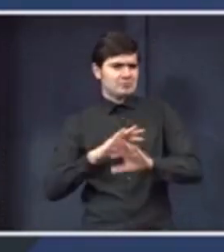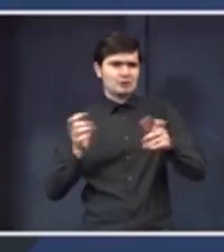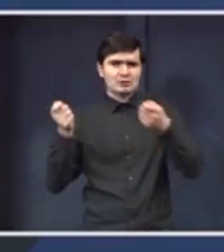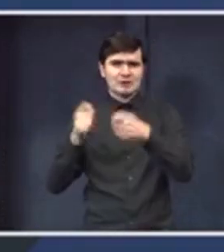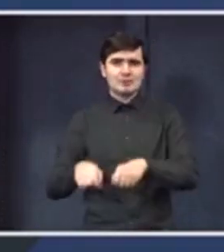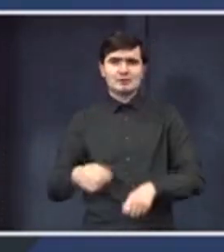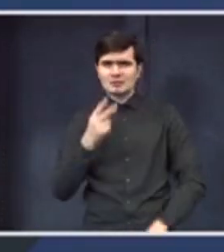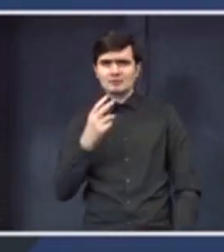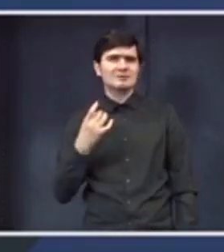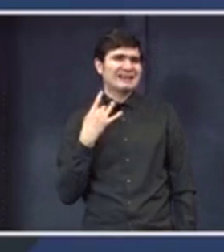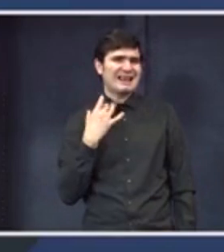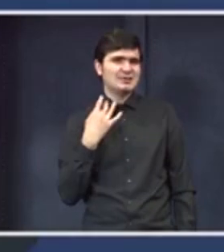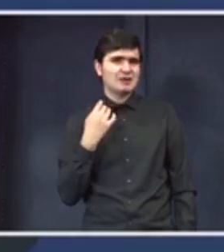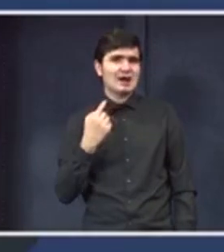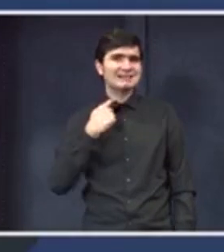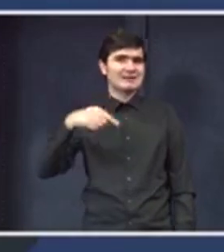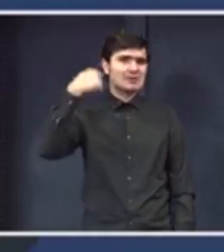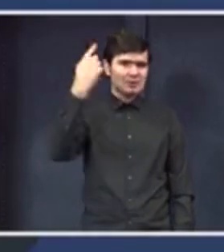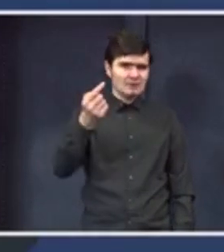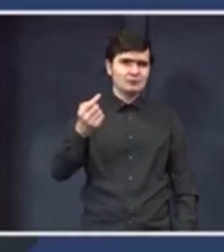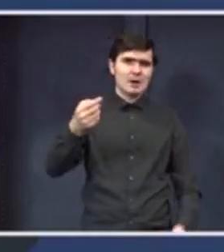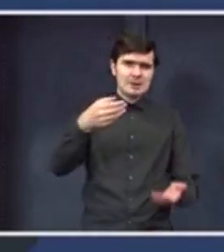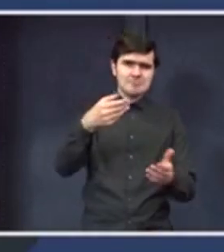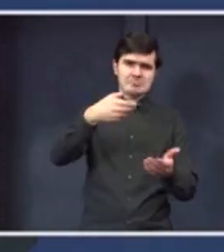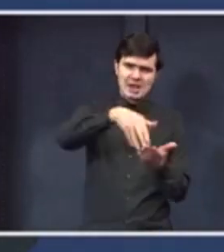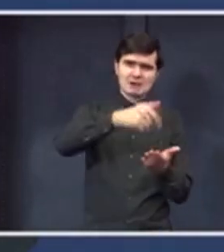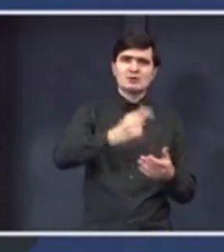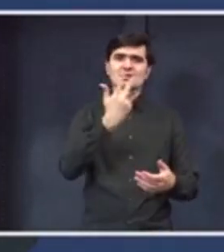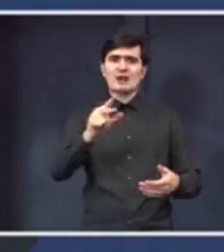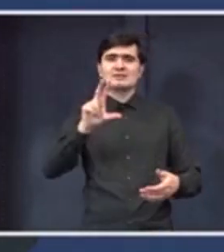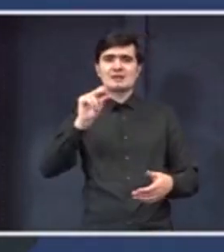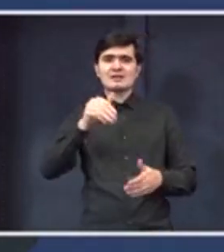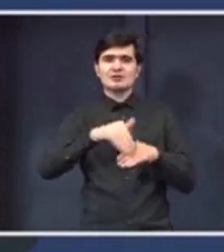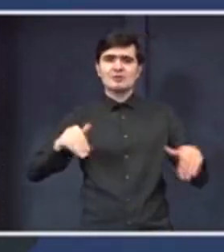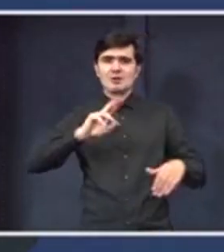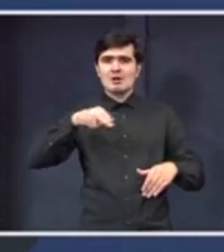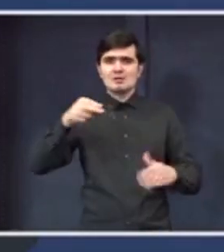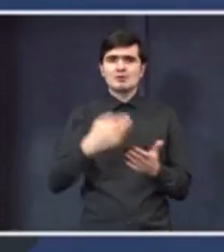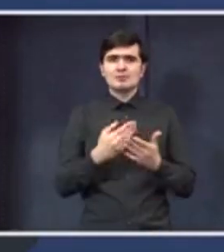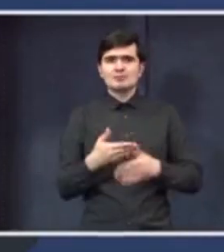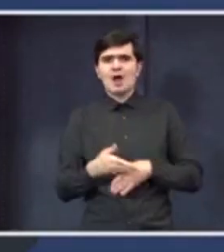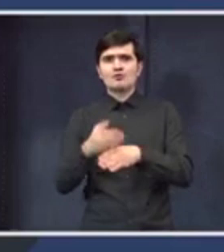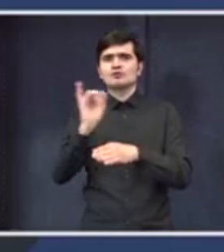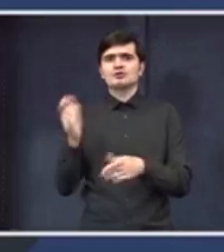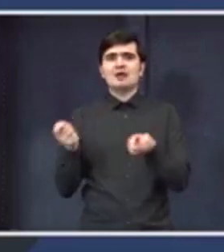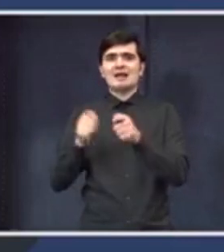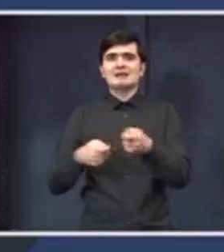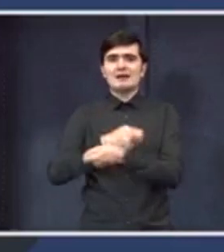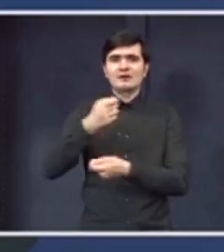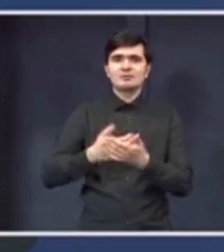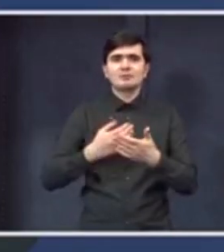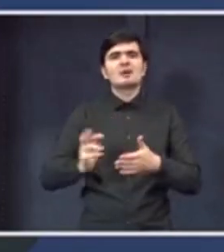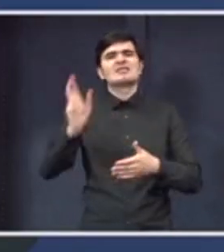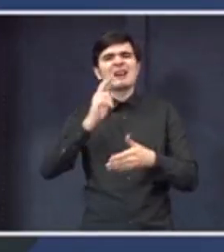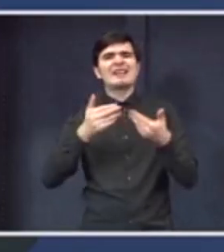Grecia investește în săptămânile următoare peste 330 de milioane de euro pentru a-i ajuta pe cei care și-au închis afacerile cu totul să le redeschidă